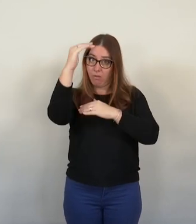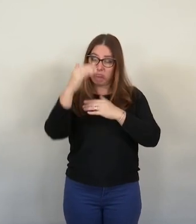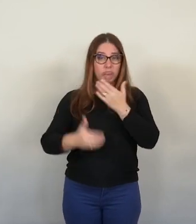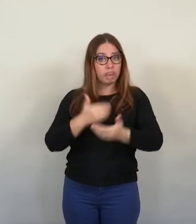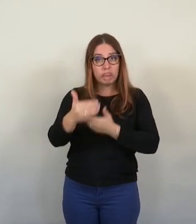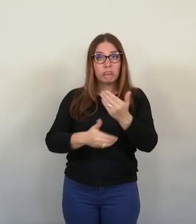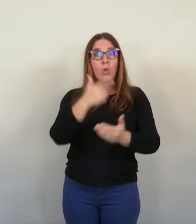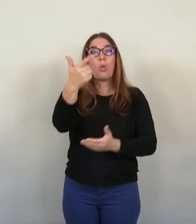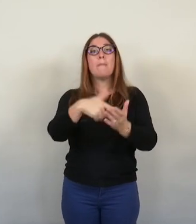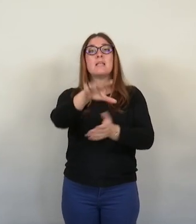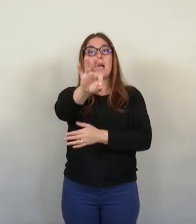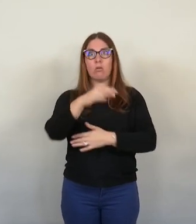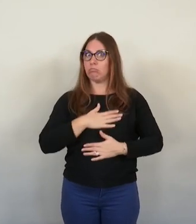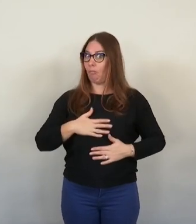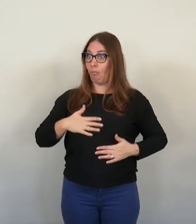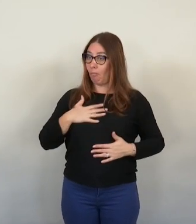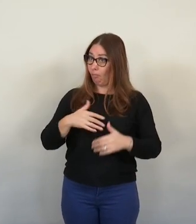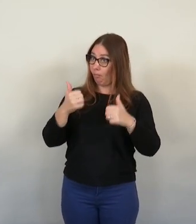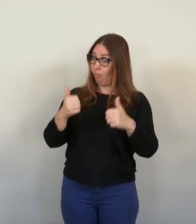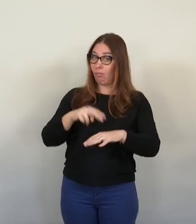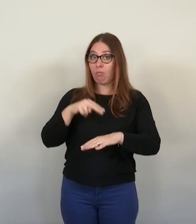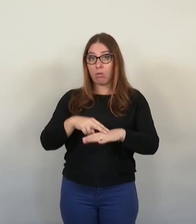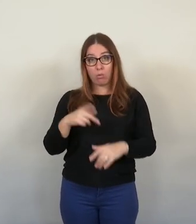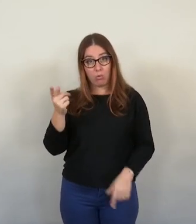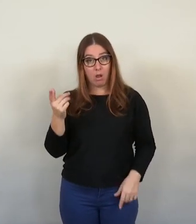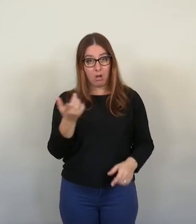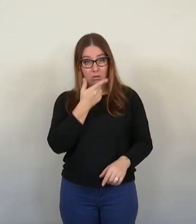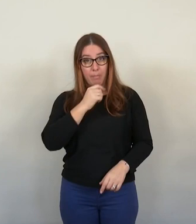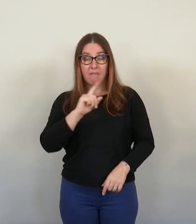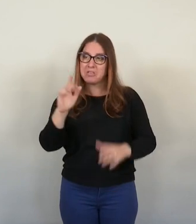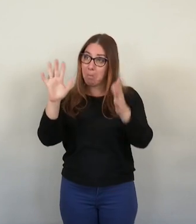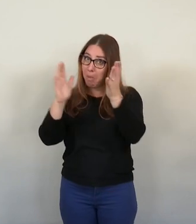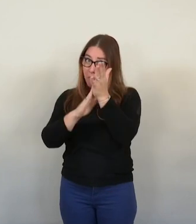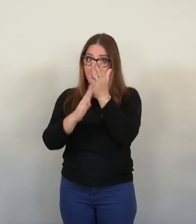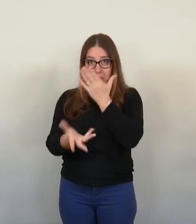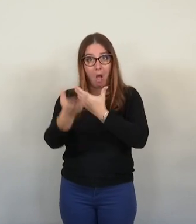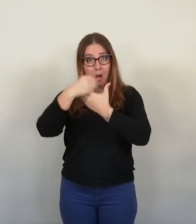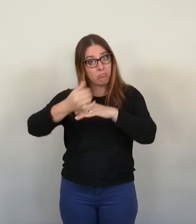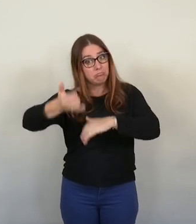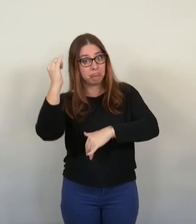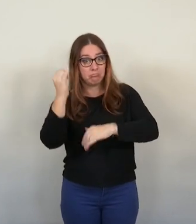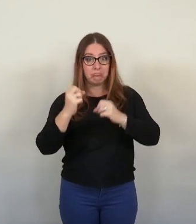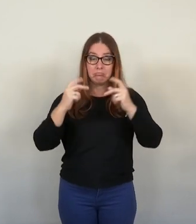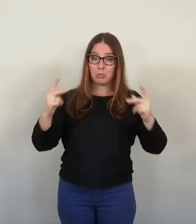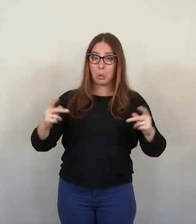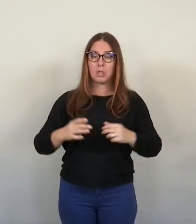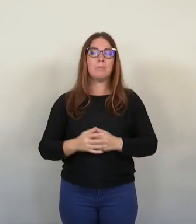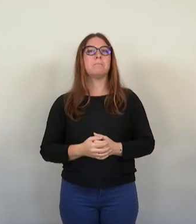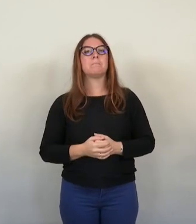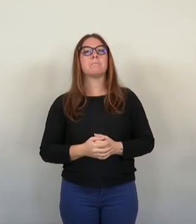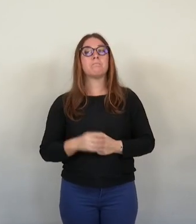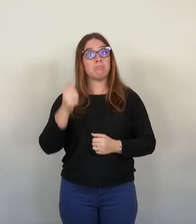d'ici 2050 je m'en réjouis parce que c'est pas gagné l'avance donc bravo si la Chambre d'Agriculture de l'iser a validé